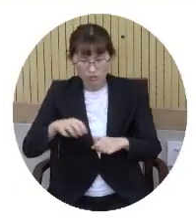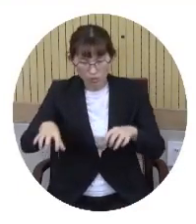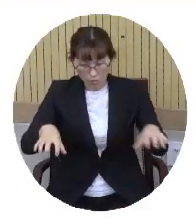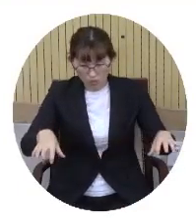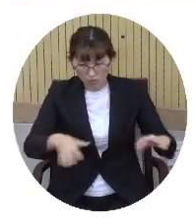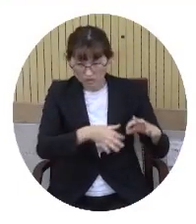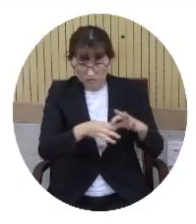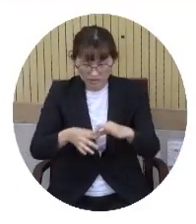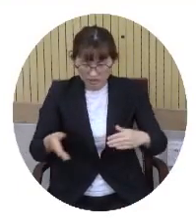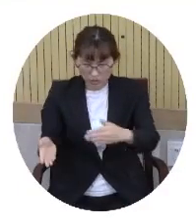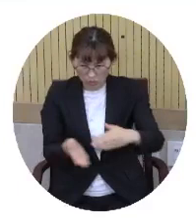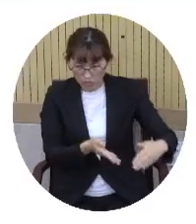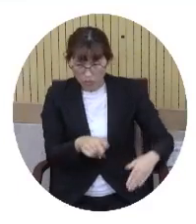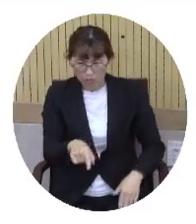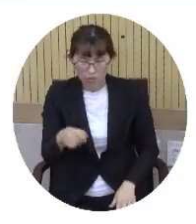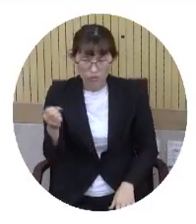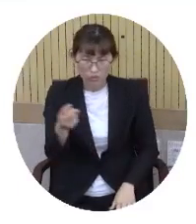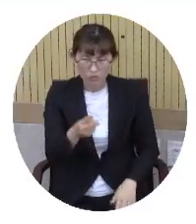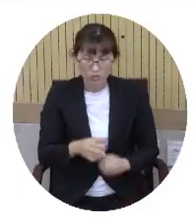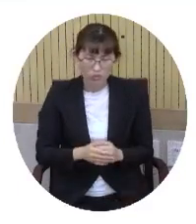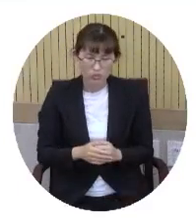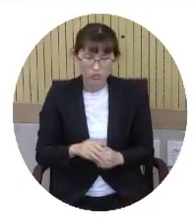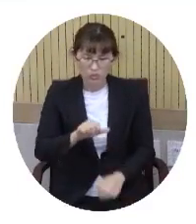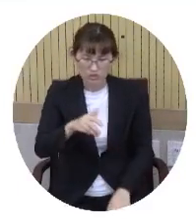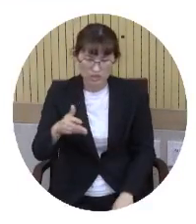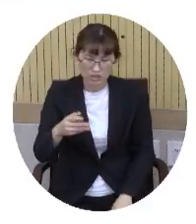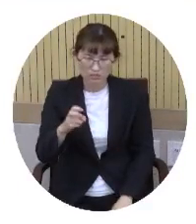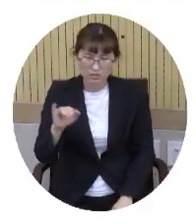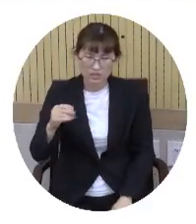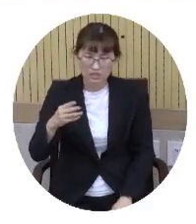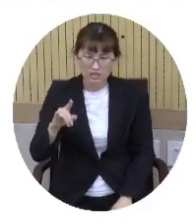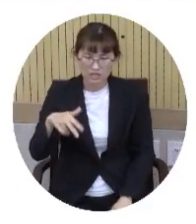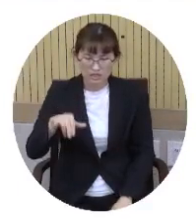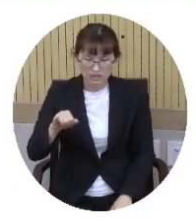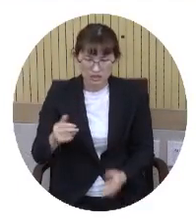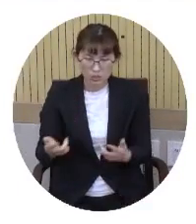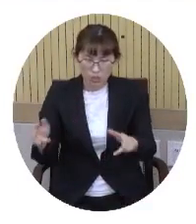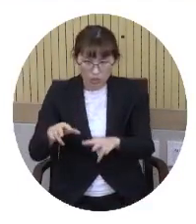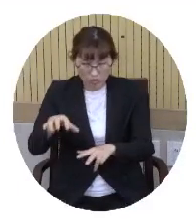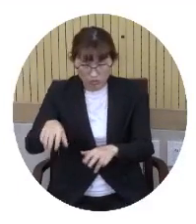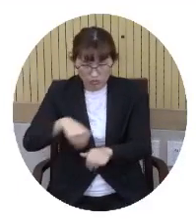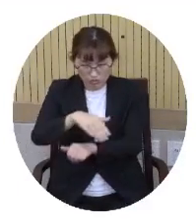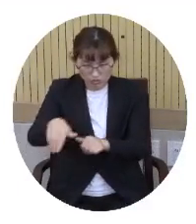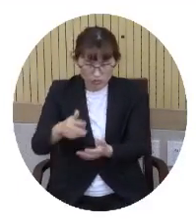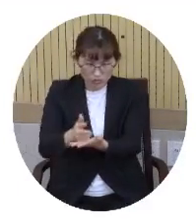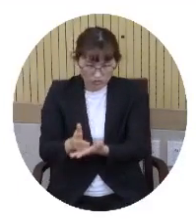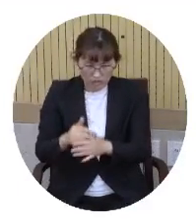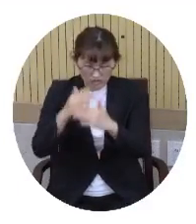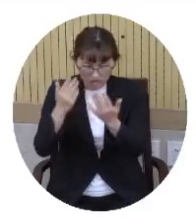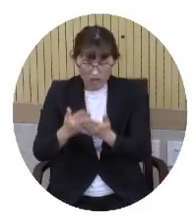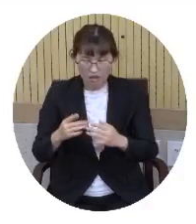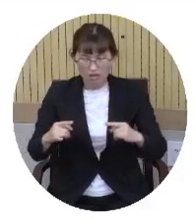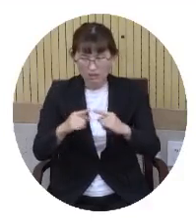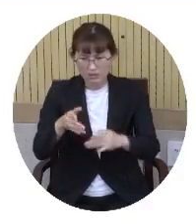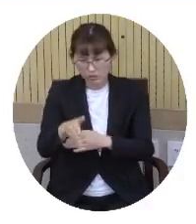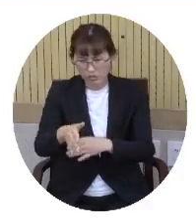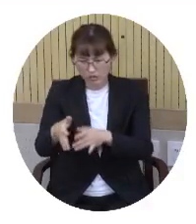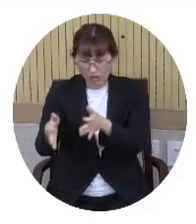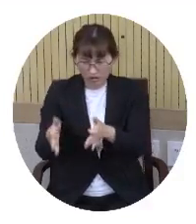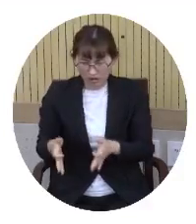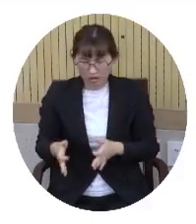도로면, 옷창 미래지 농촌 테마공원 주차장 등에 캠핑용 차량이 주차되어